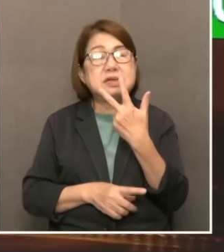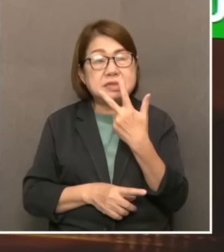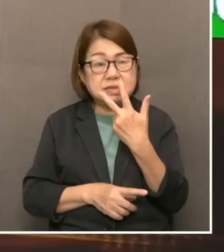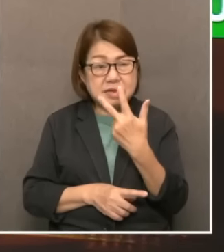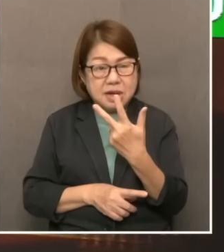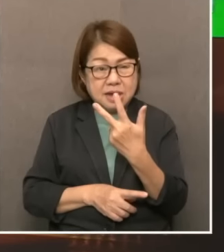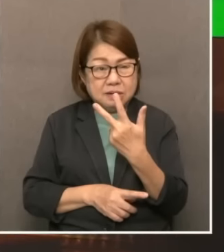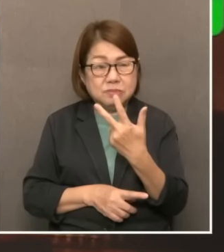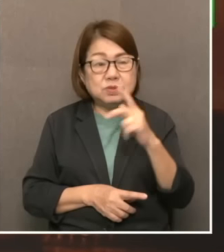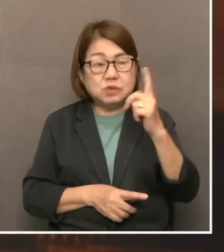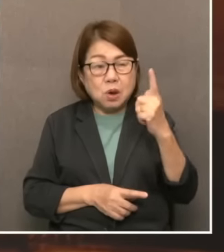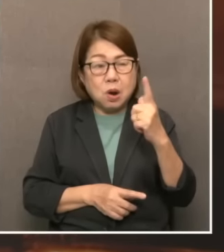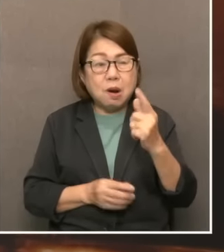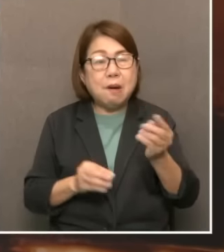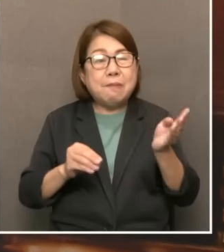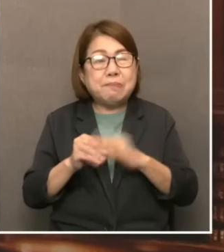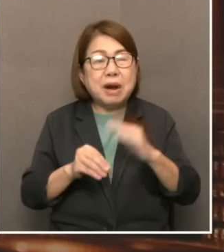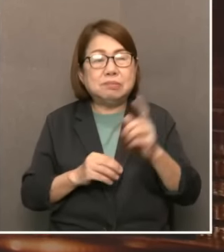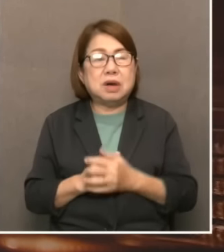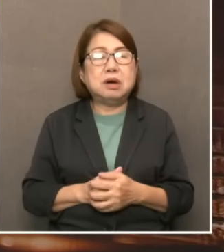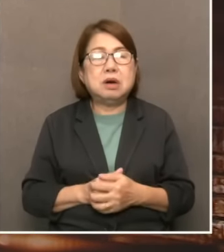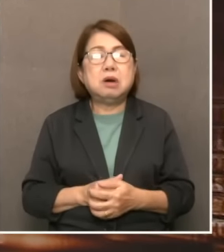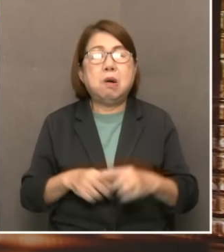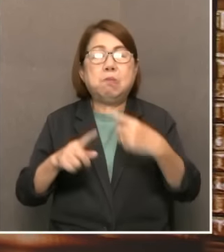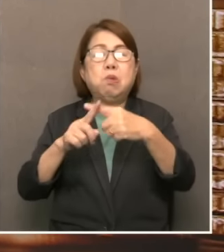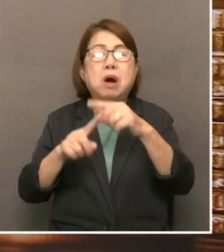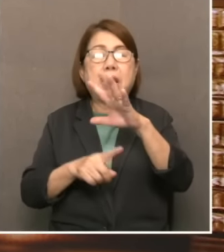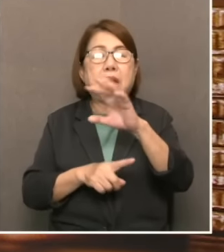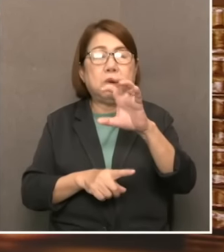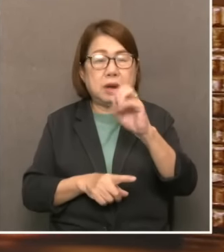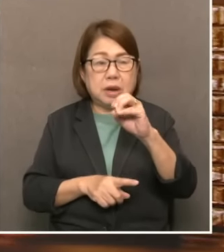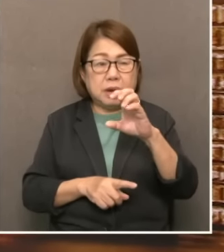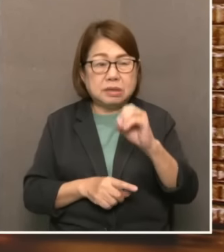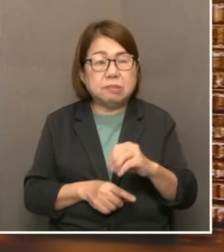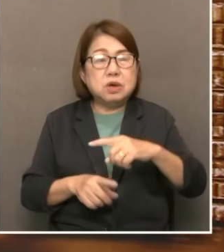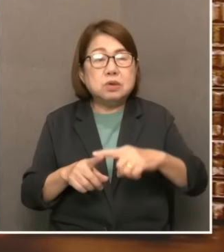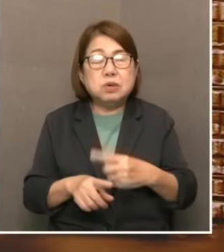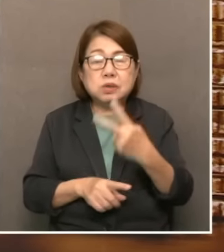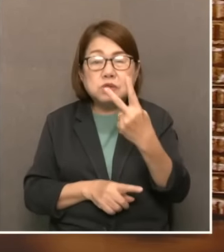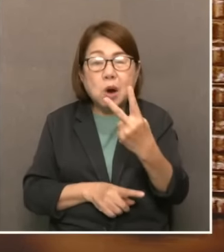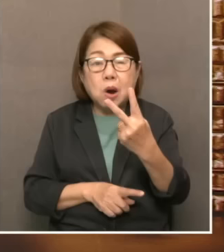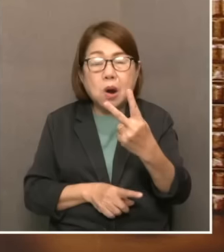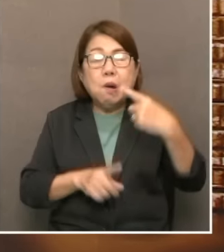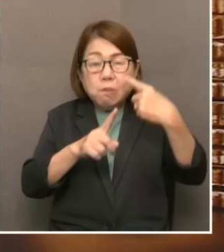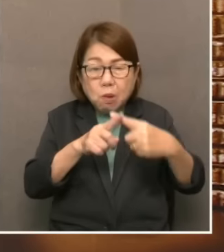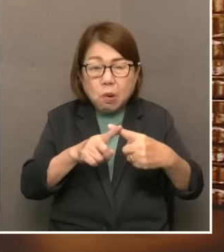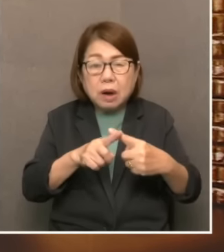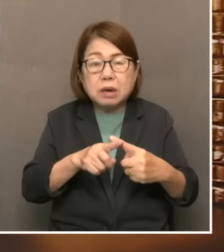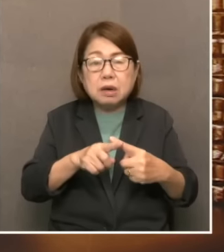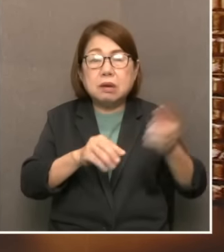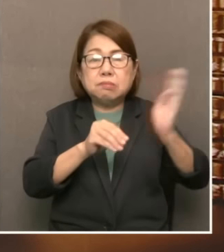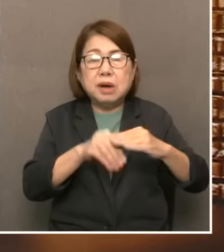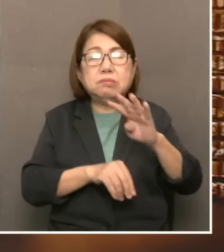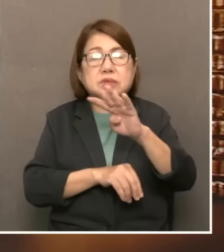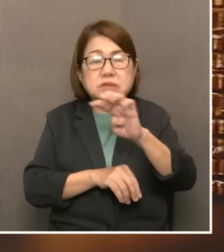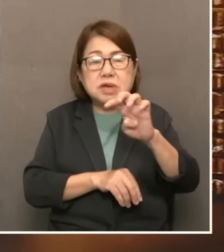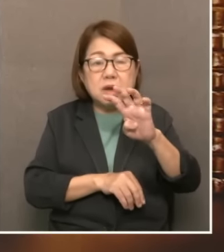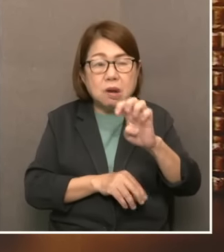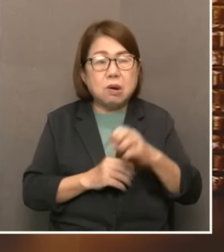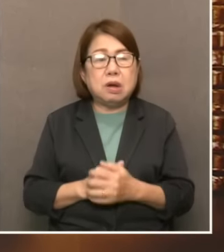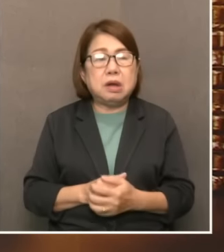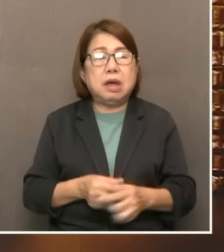เนี่ยทองคำก็ปรับตัวเพิ่มมากขึ้นถึง 550บาทกุมภาพันธ์นะครับก็ปรับเพิ่มขึ้นต่ออีกนะครับอีก 400บาท